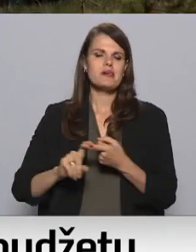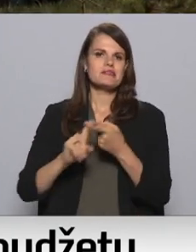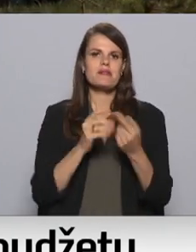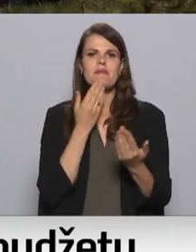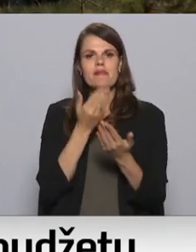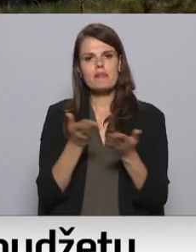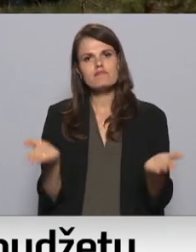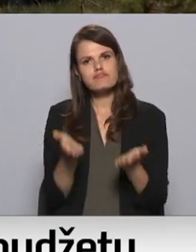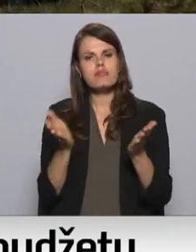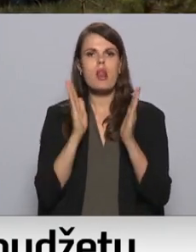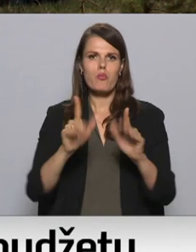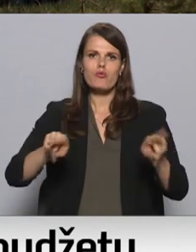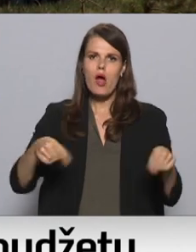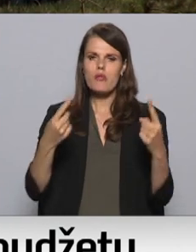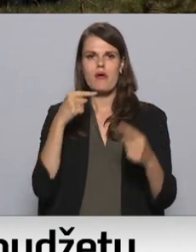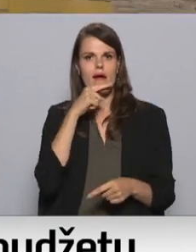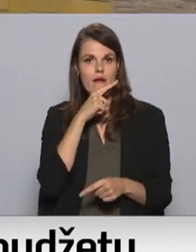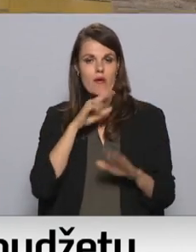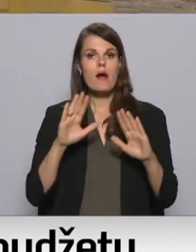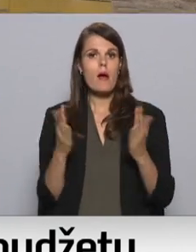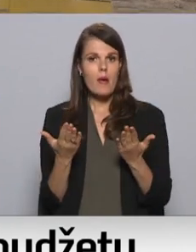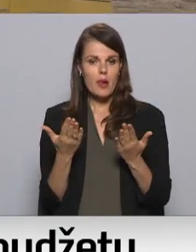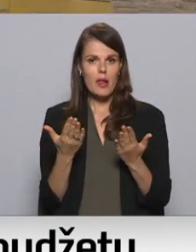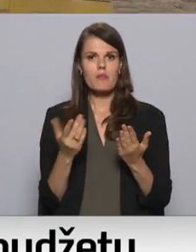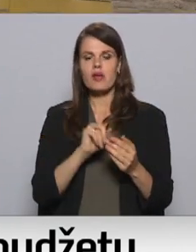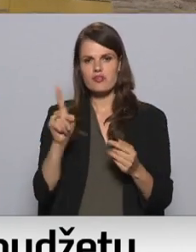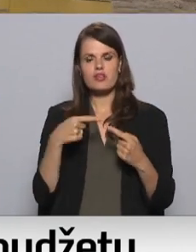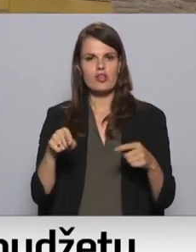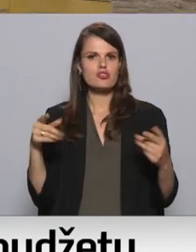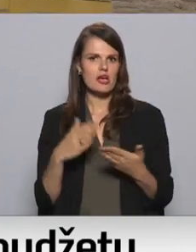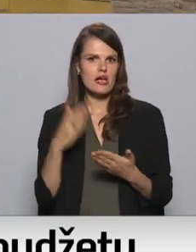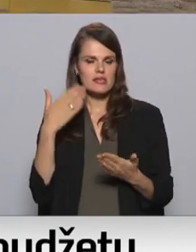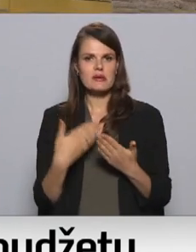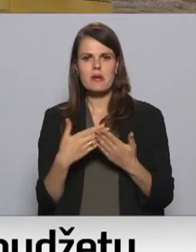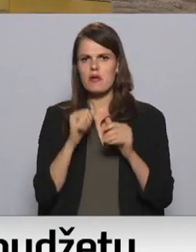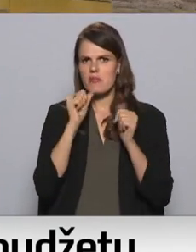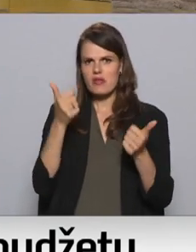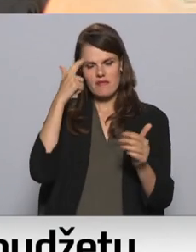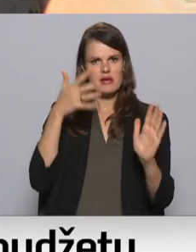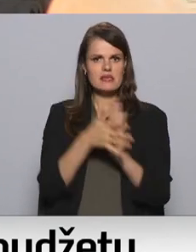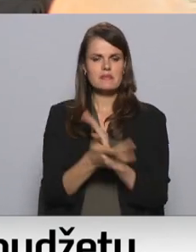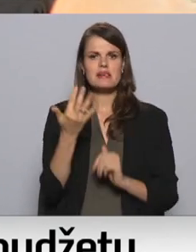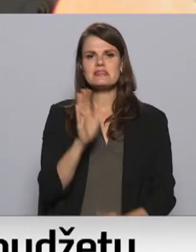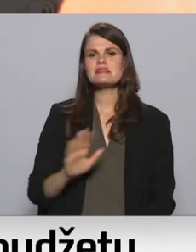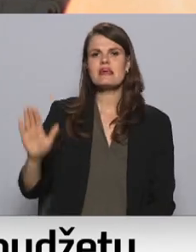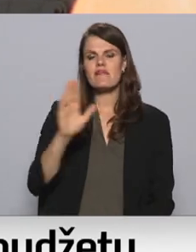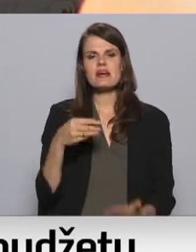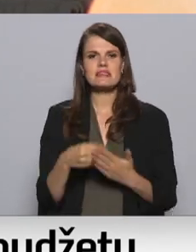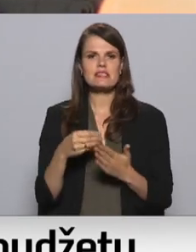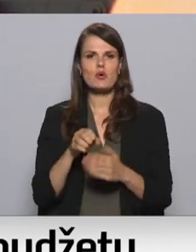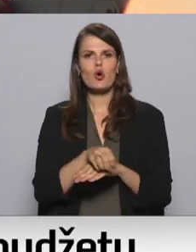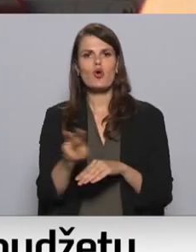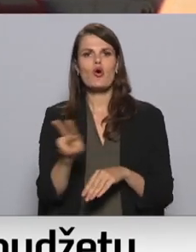valstis stimulēt ekonomiku. Tajā pašā laikā pastāvot vairāki riski, piemēram, nevar prognozēt, cik valstī izmaksās